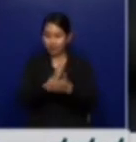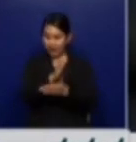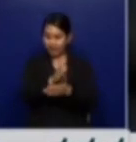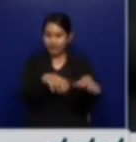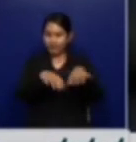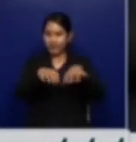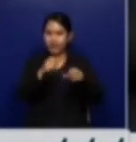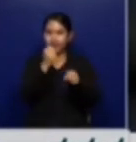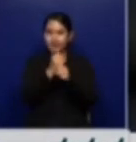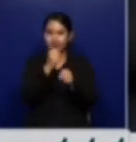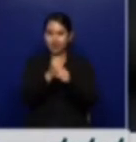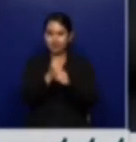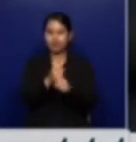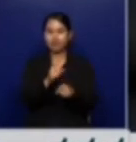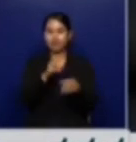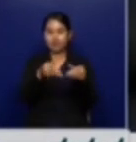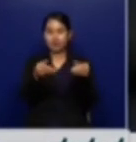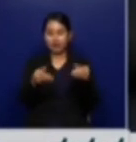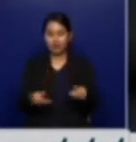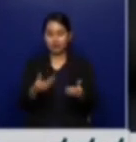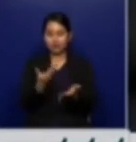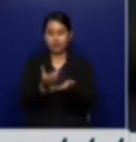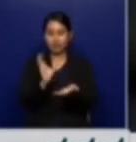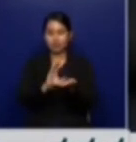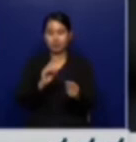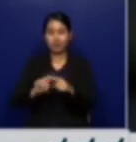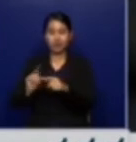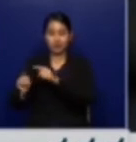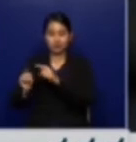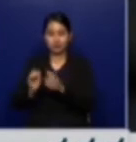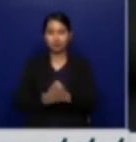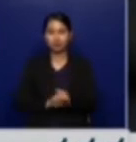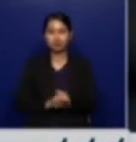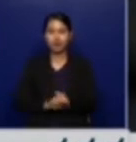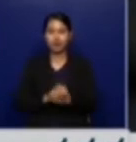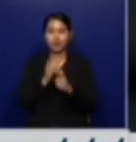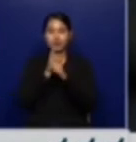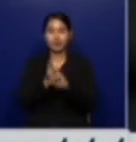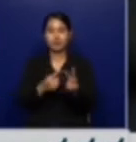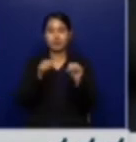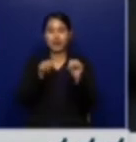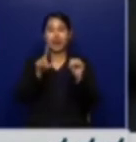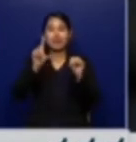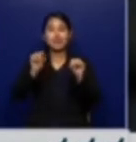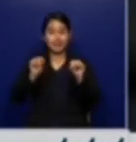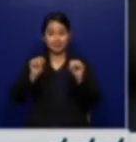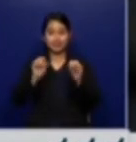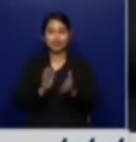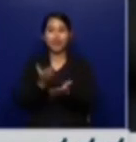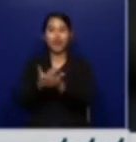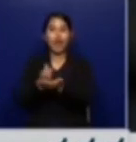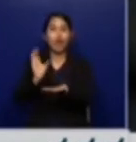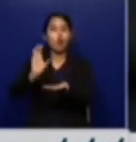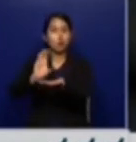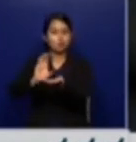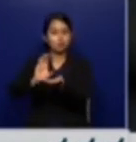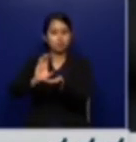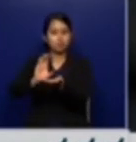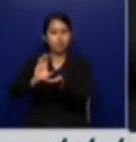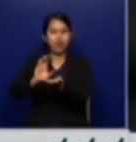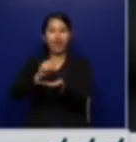งงบประมาณมาชอบด้วยพรบ.วินัยการเงินการคลังมาตรา20ครับตั้งงบประมาณข